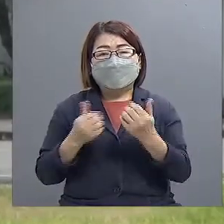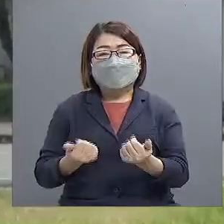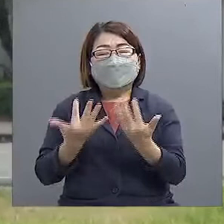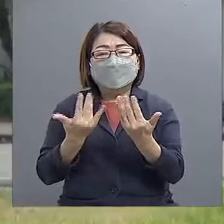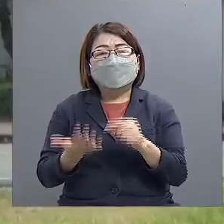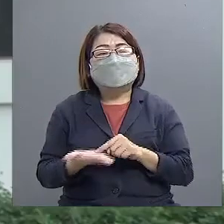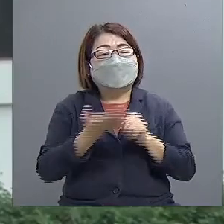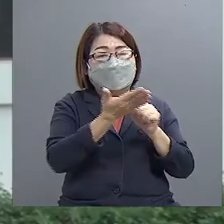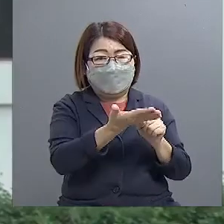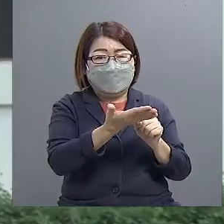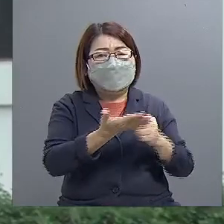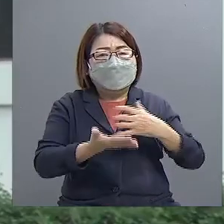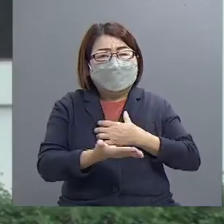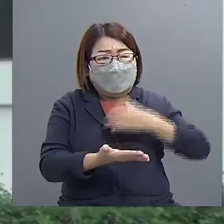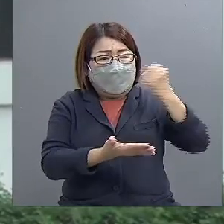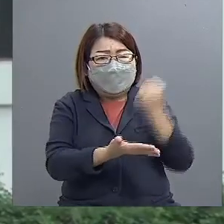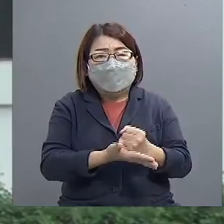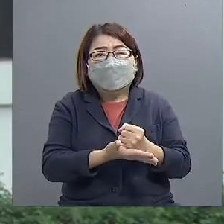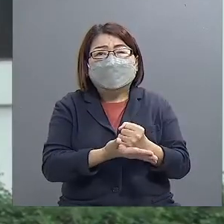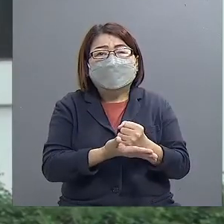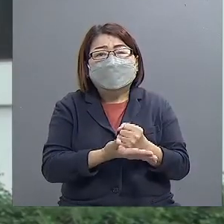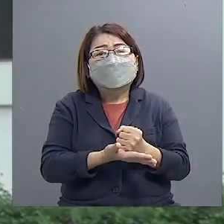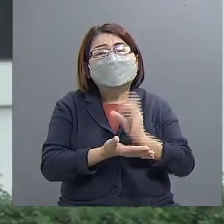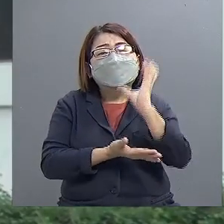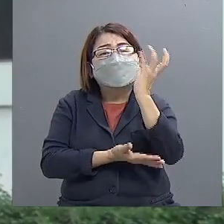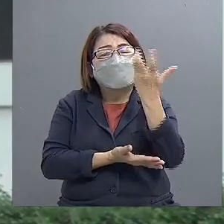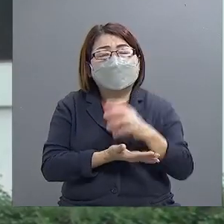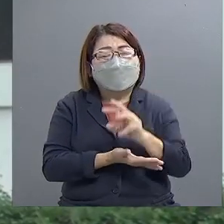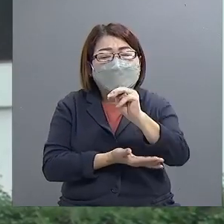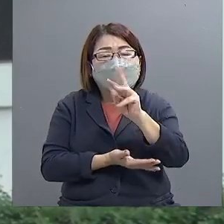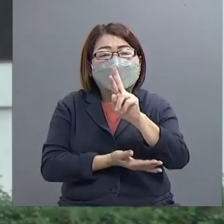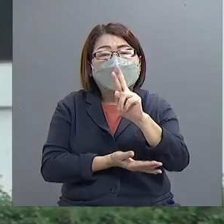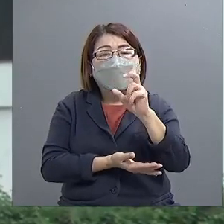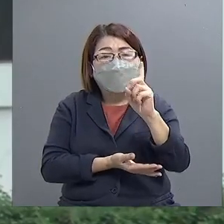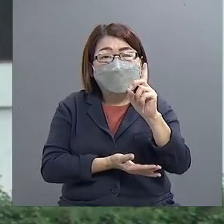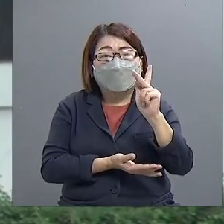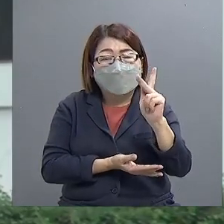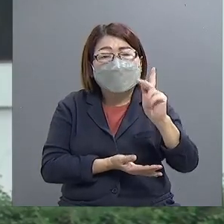เมืองมรดกโลกไปยังยูเนสโกค่ะเพื่อขอประเมินศักยภาพในเบื้องต้นค่ะ